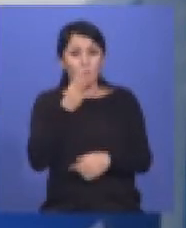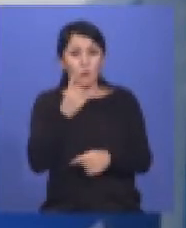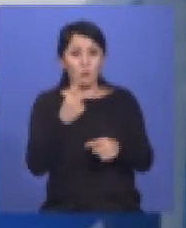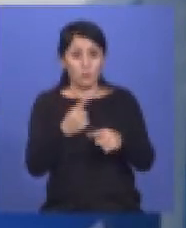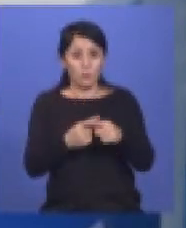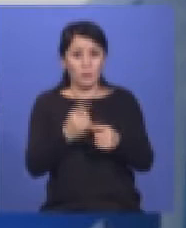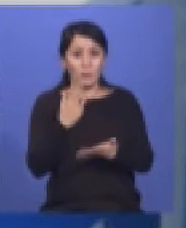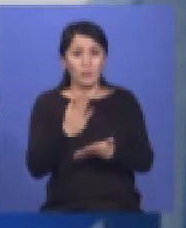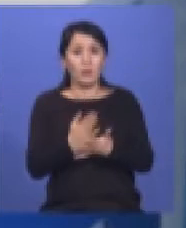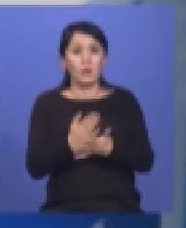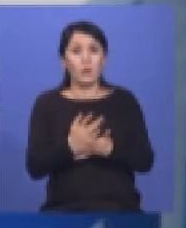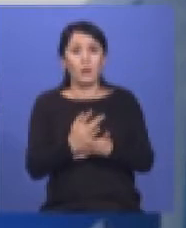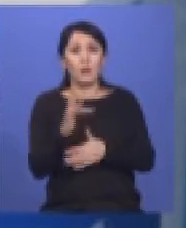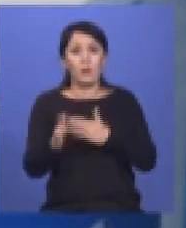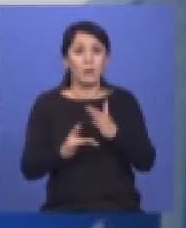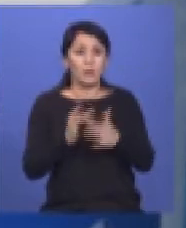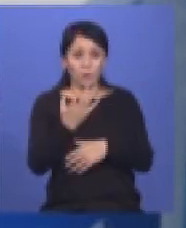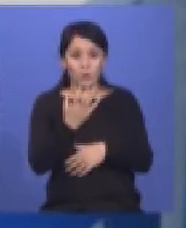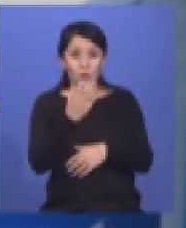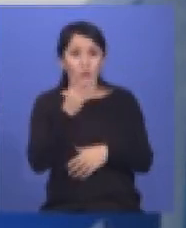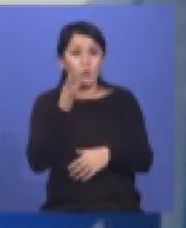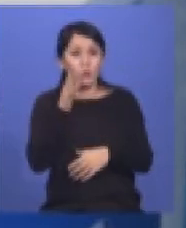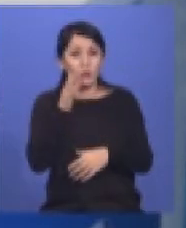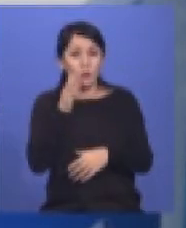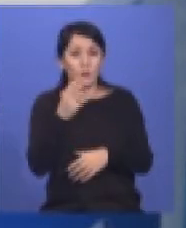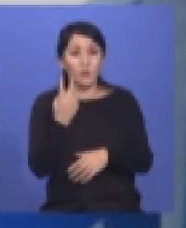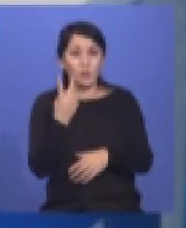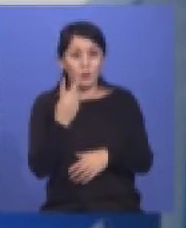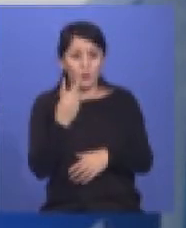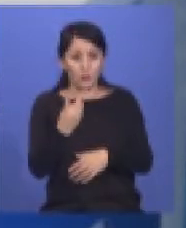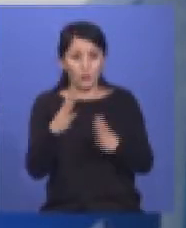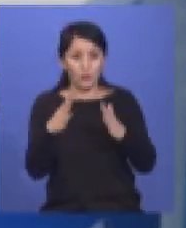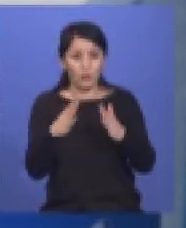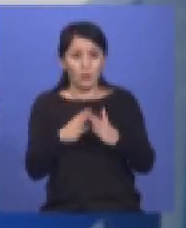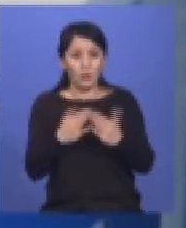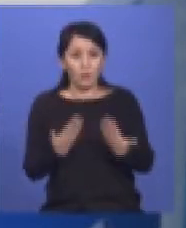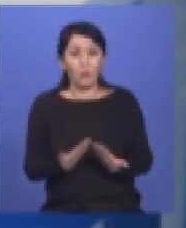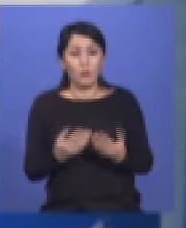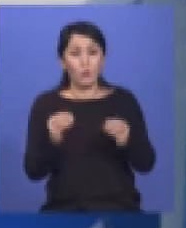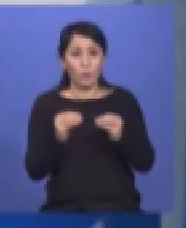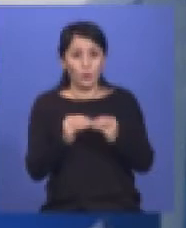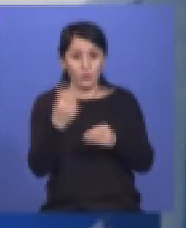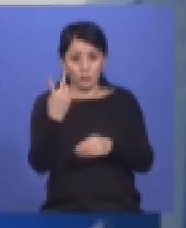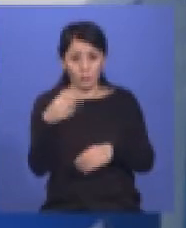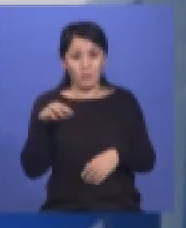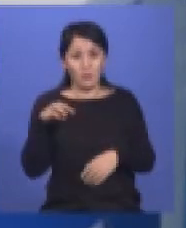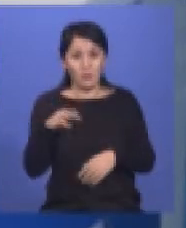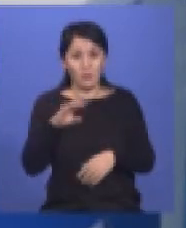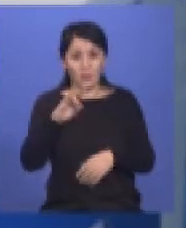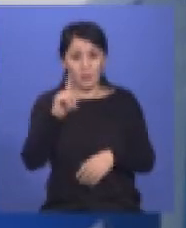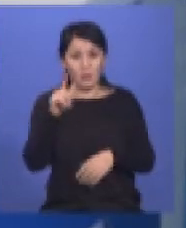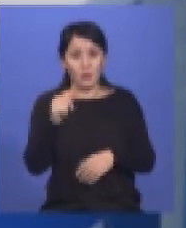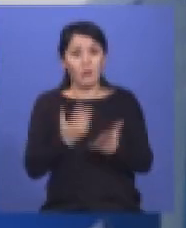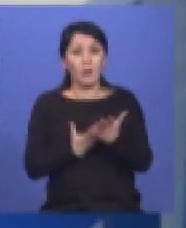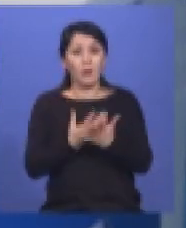түрі пайда болып, орталықтандырылған жылыту жүйесіне қосылған жеке үй секторында тұратындар бұл үшін 10-20 мың теңгеден